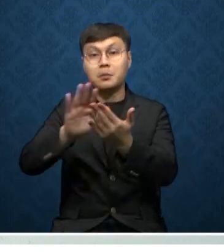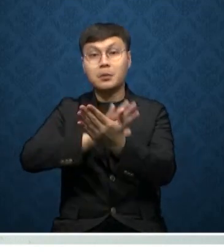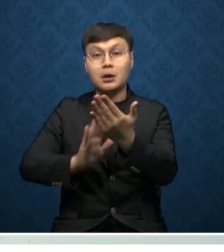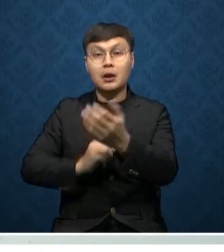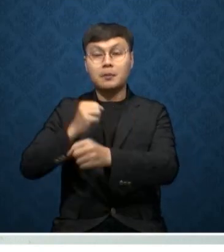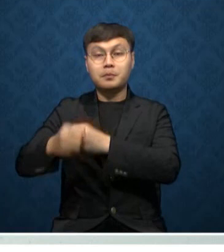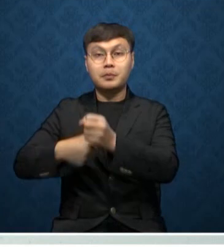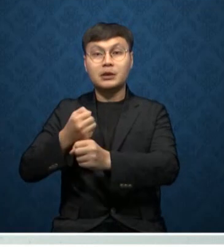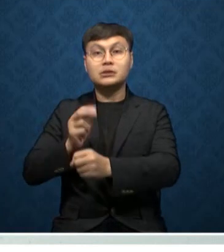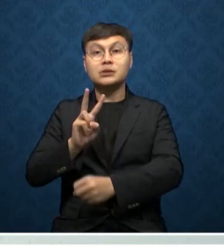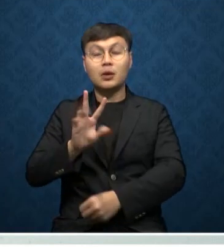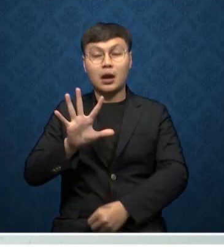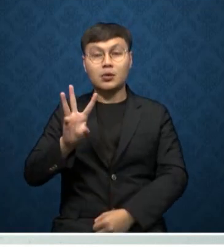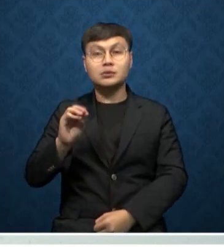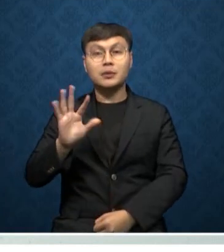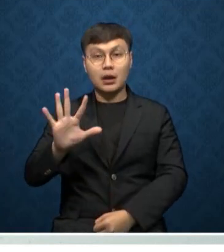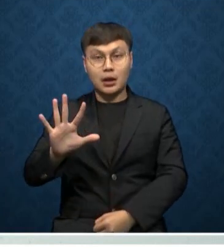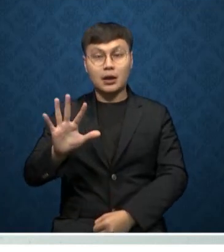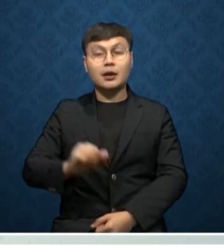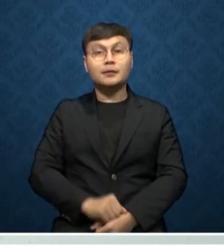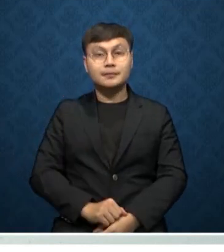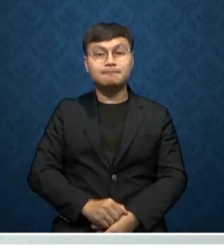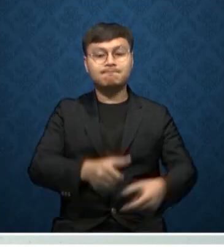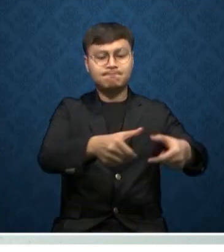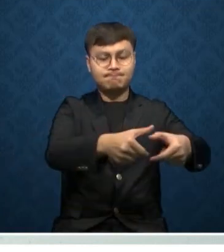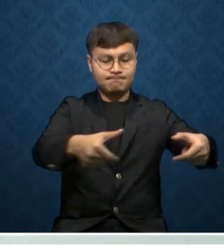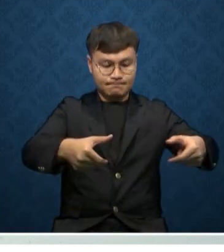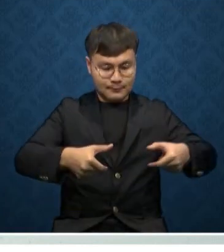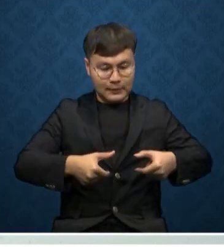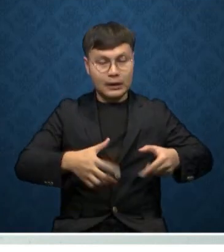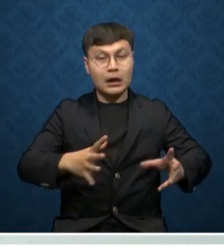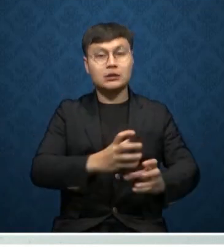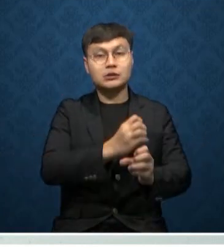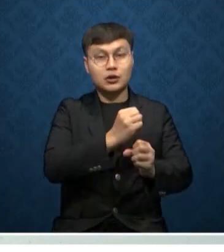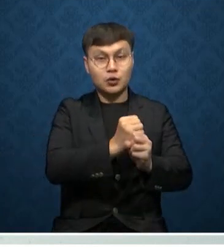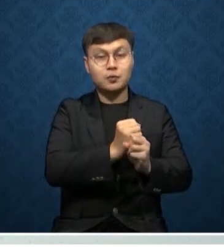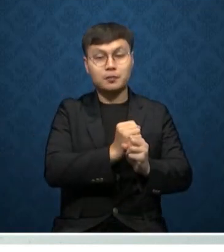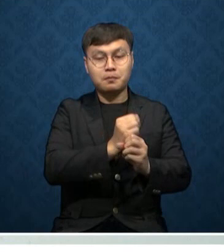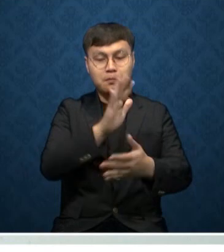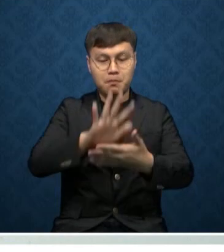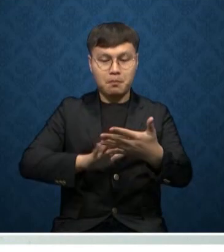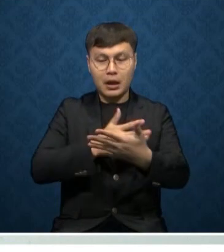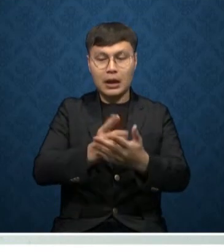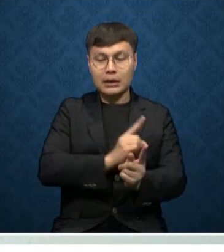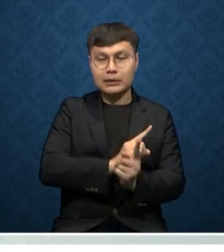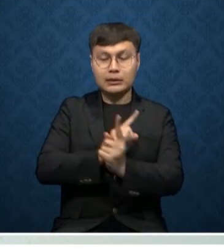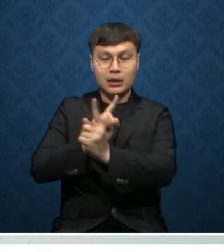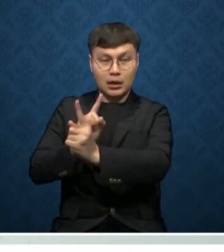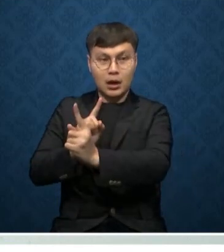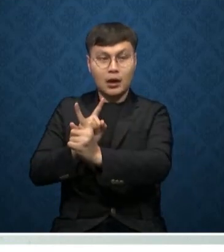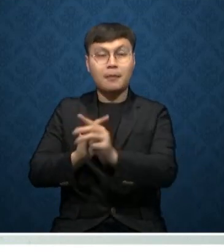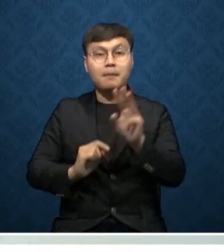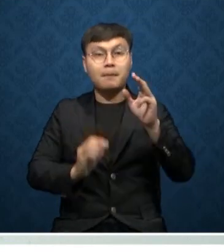2565และรายงานความคืบหน้าในการดำเนินการตามแผนการปฏิรูปประเทศตาม